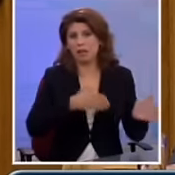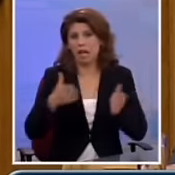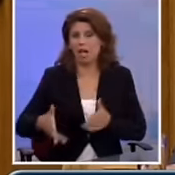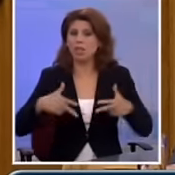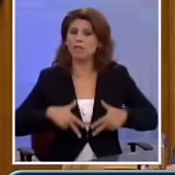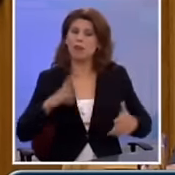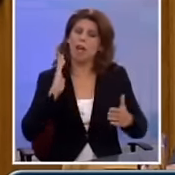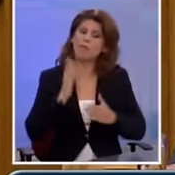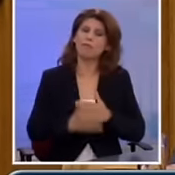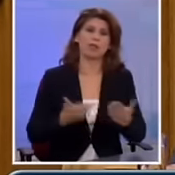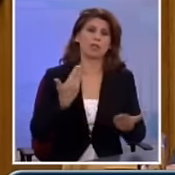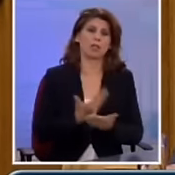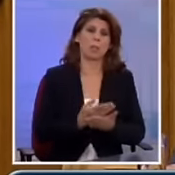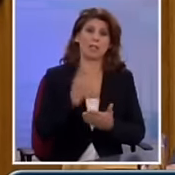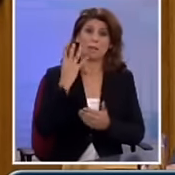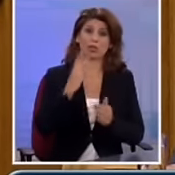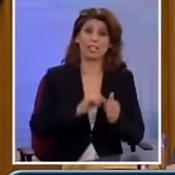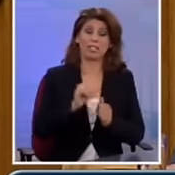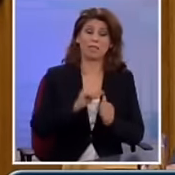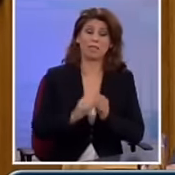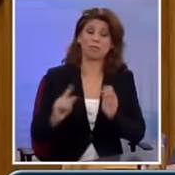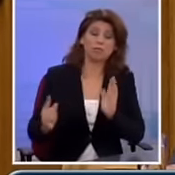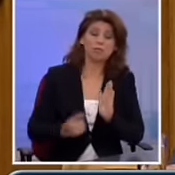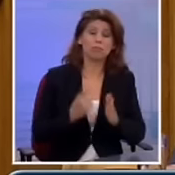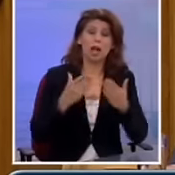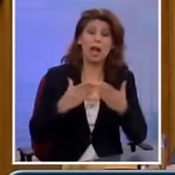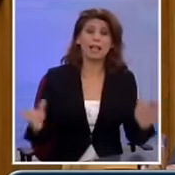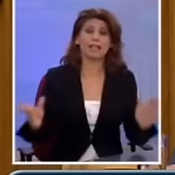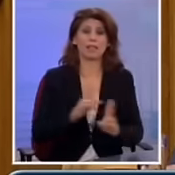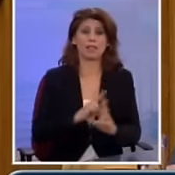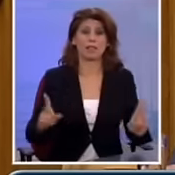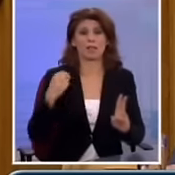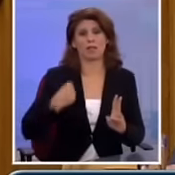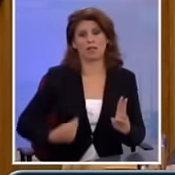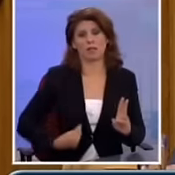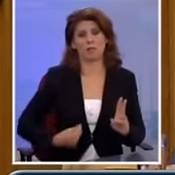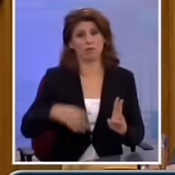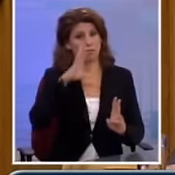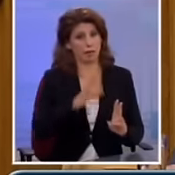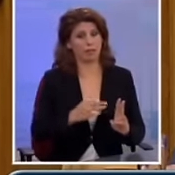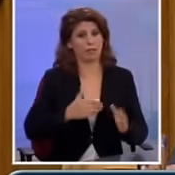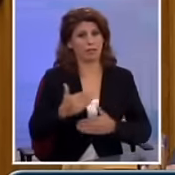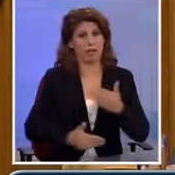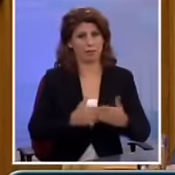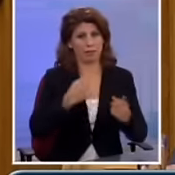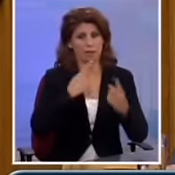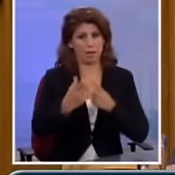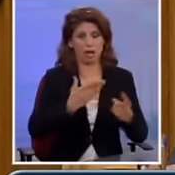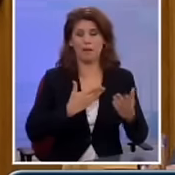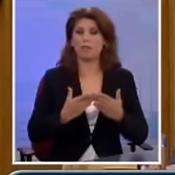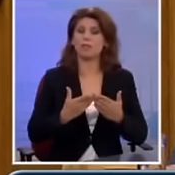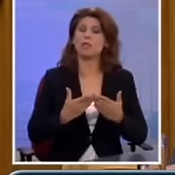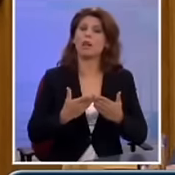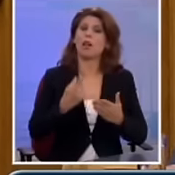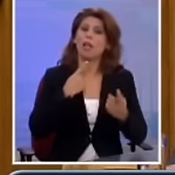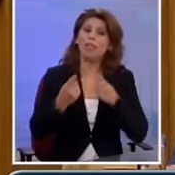ζητάει ευθέως και μετά από τετράμινη πρωτοφανώς ανοιχτή, διαφανή, δημόσια και ειλικρινή διαδικασία διαπραγμάτευσης και διαλόγου